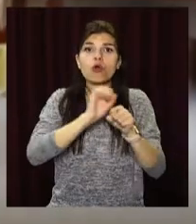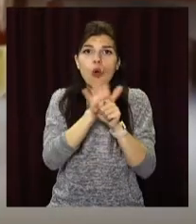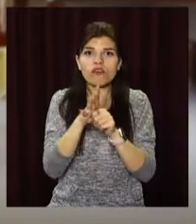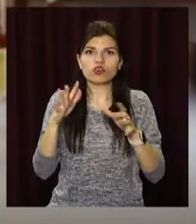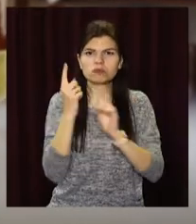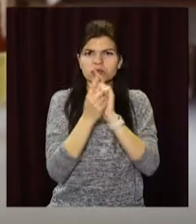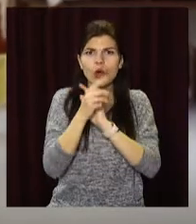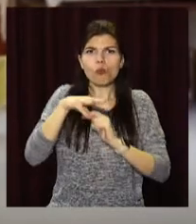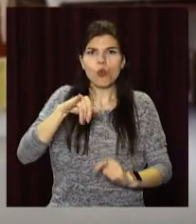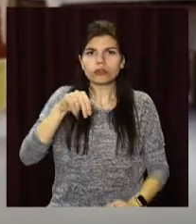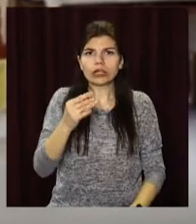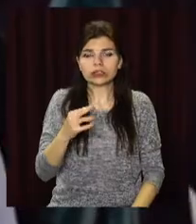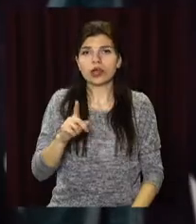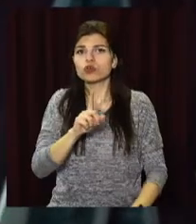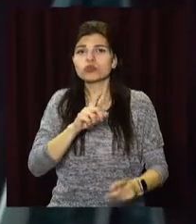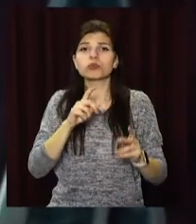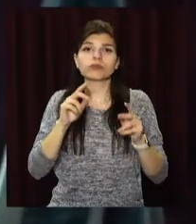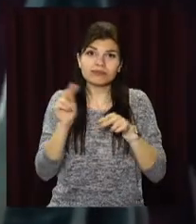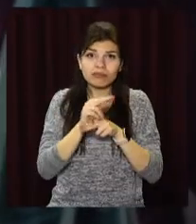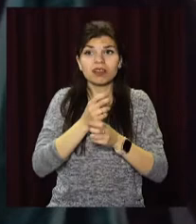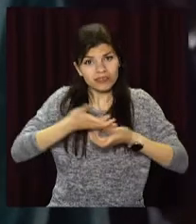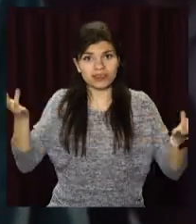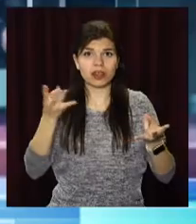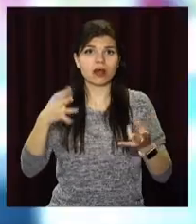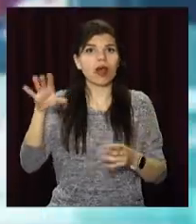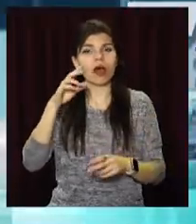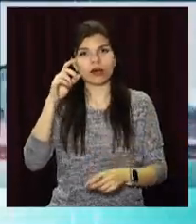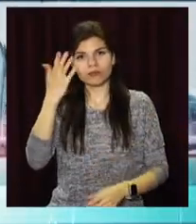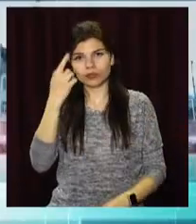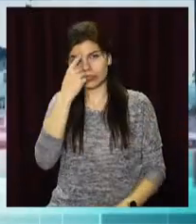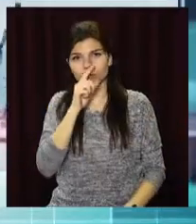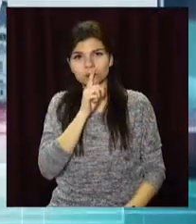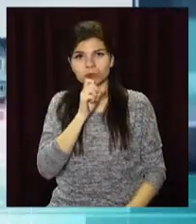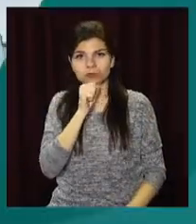аби розробити стратегію подолання пандемії.